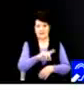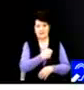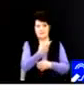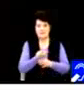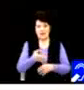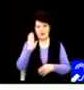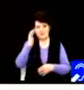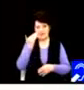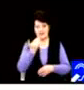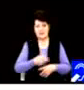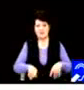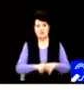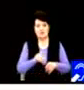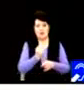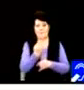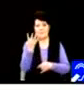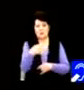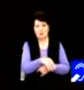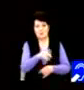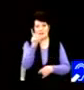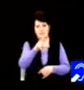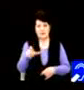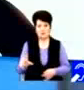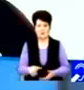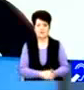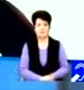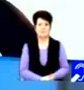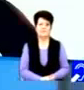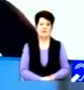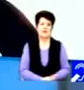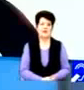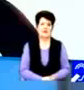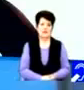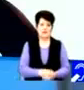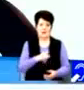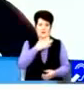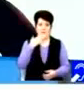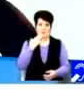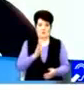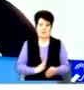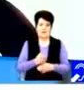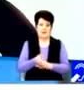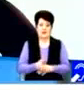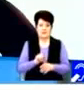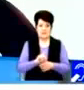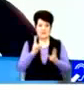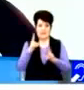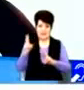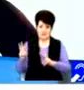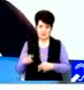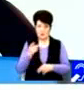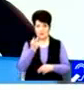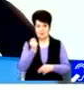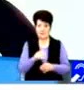psihiatrice Unde se află aproape 4000 de persoane Mulți sunt cei care au pășit pragul sălilor de dans însă